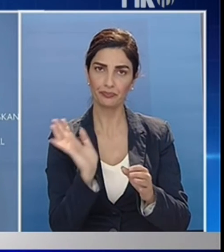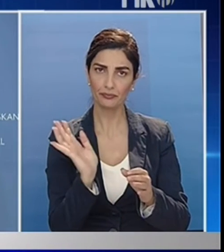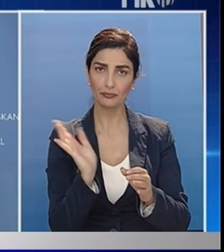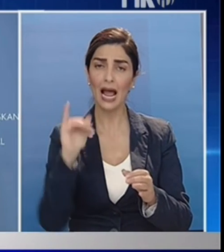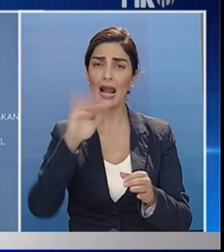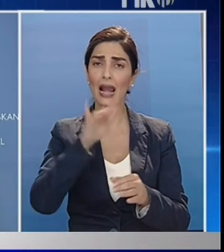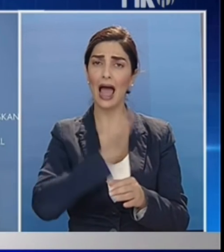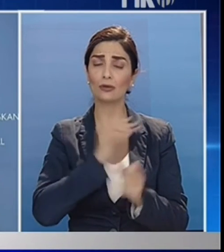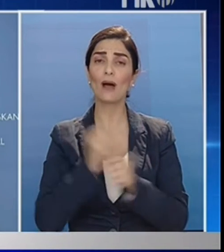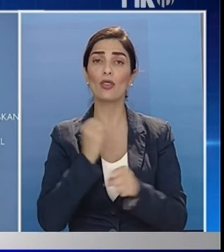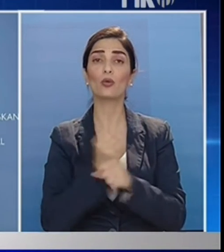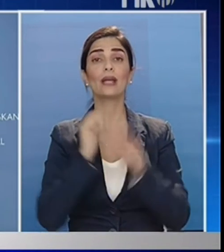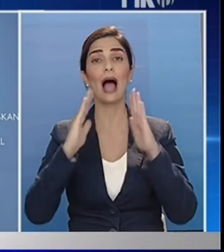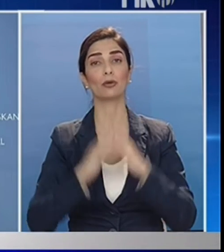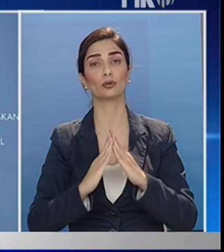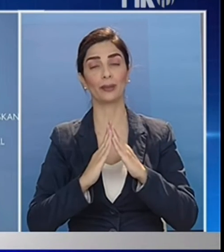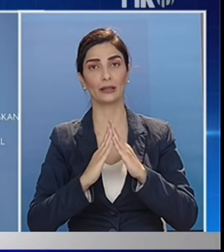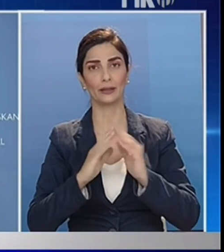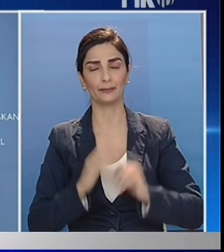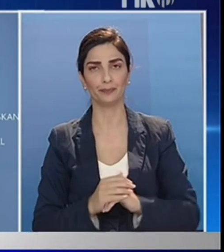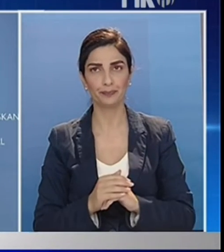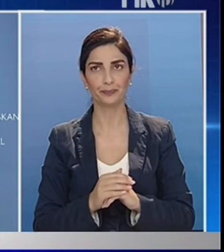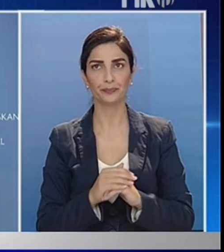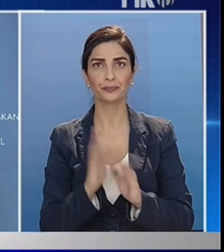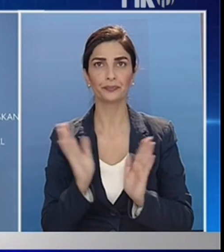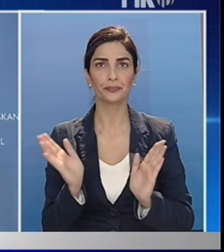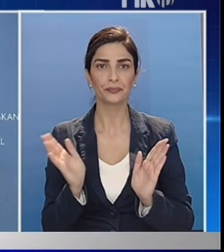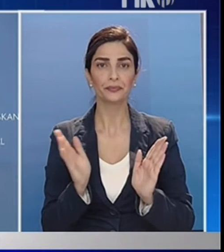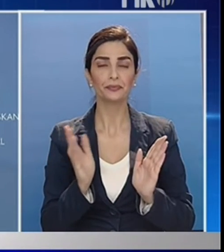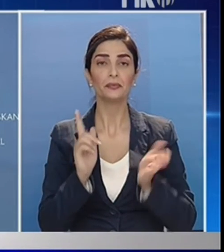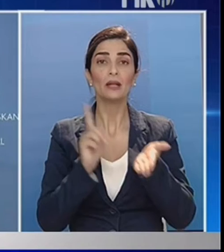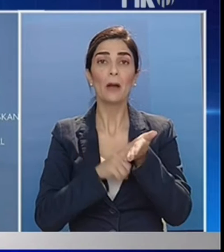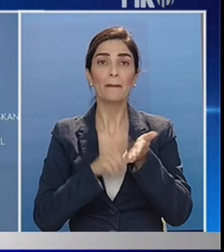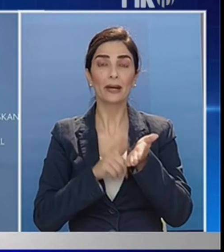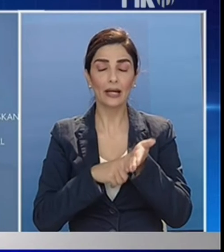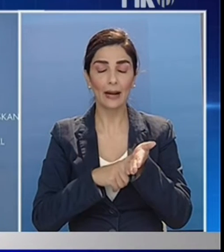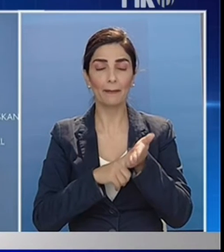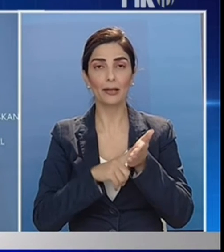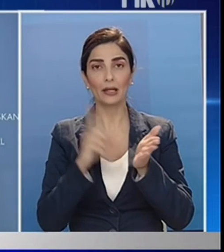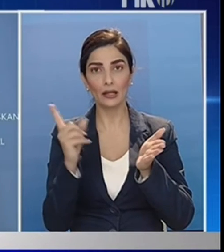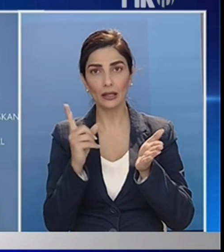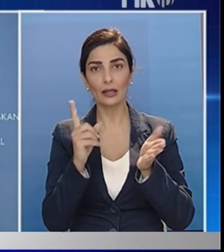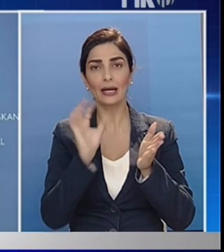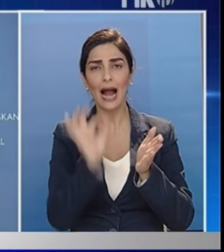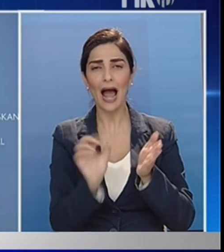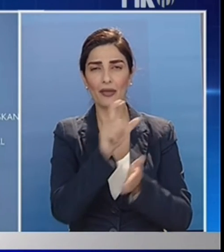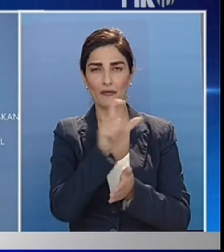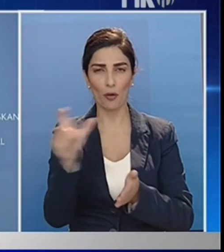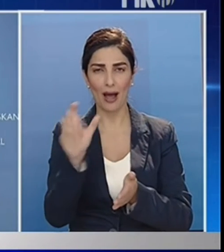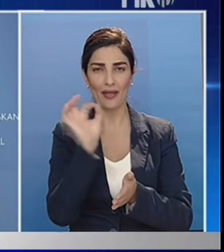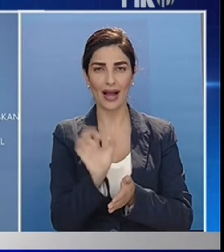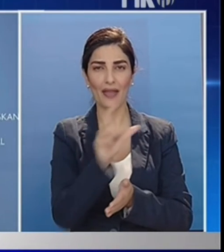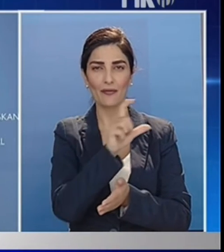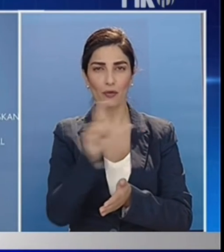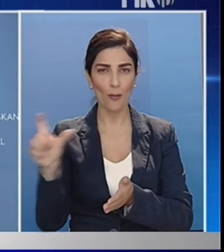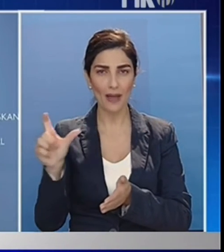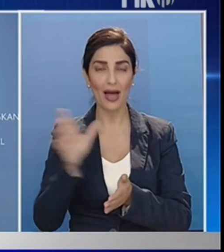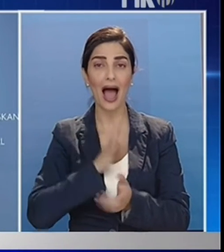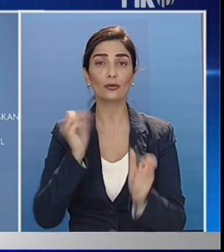πρόσωπων. Αύξηση του ποσοστού υποχρεωτικής ενέργειας τεστ ταχείας ανίχνευσης σε εβδομαδιαία βάση στο 50%